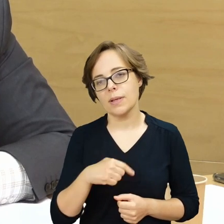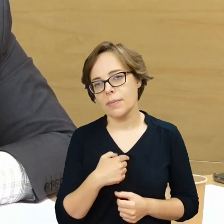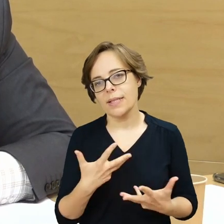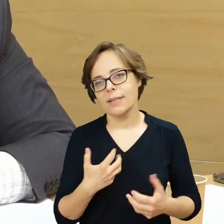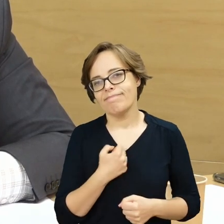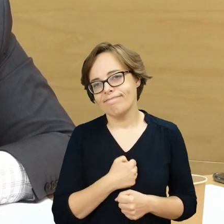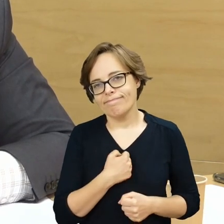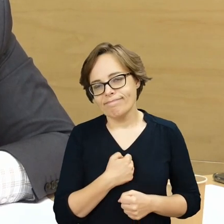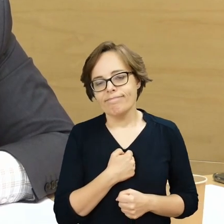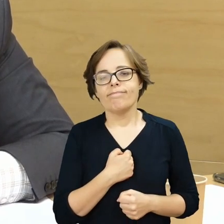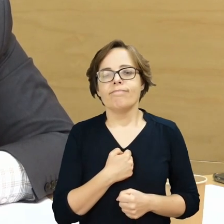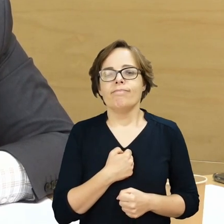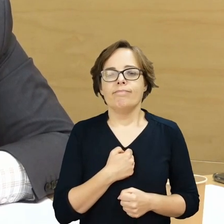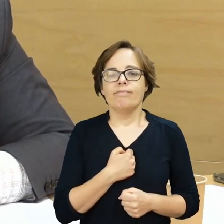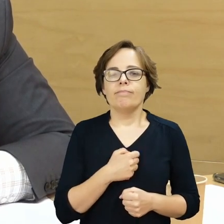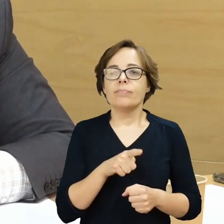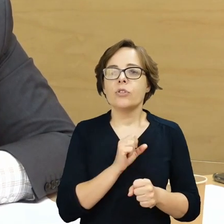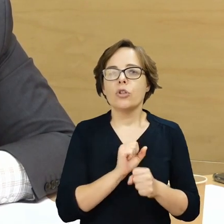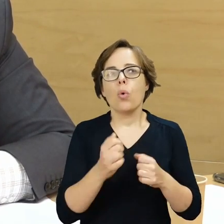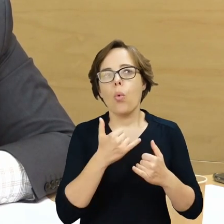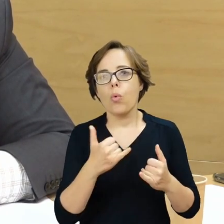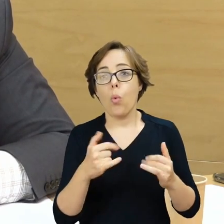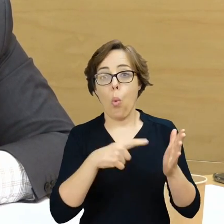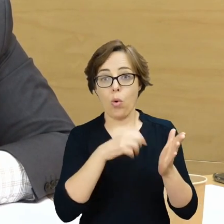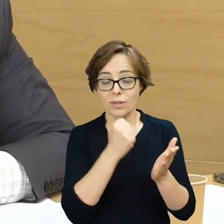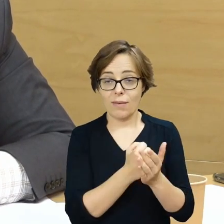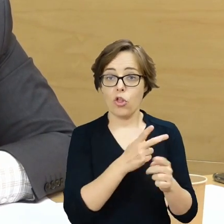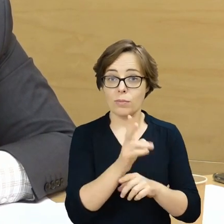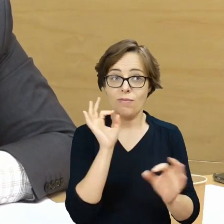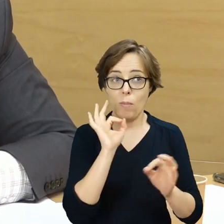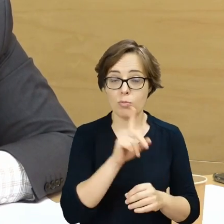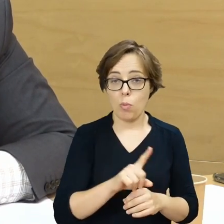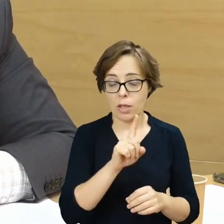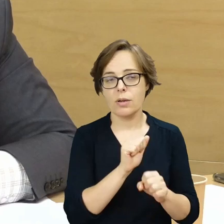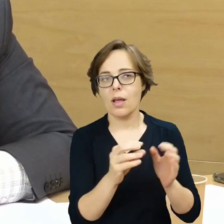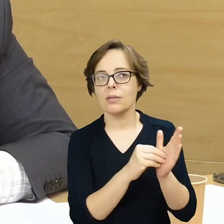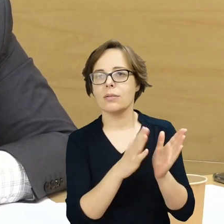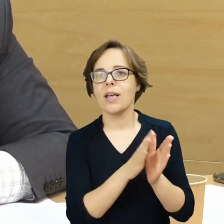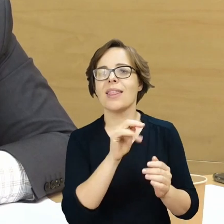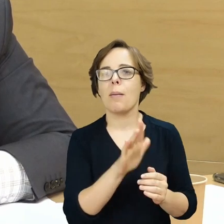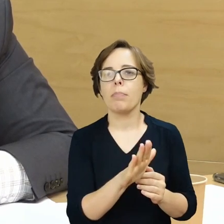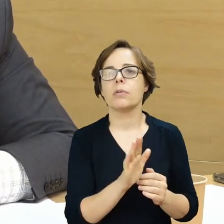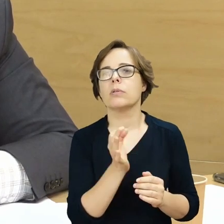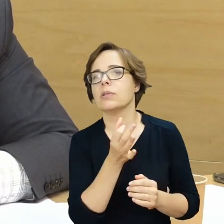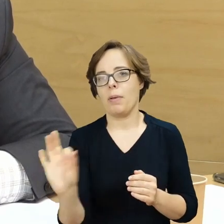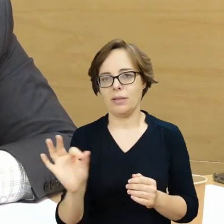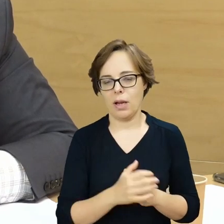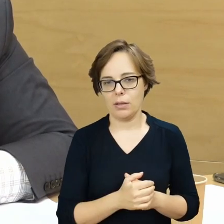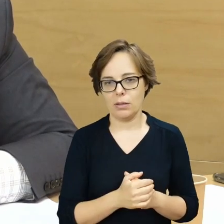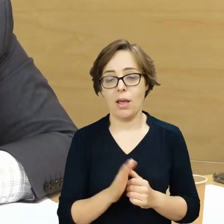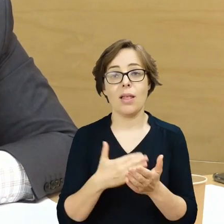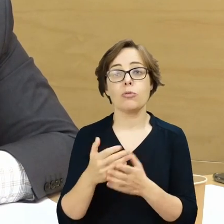wprowadza się tryby szczególne do ustawy o dostępie do informacji publicznej. Ustawa o organizacji i trybie postępowania przed TK to jest